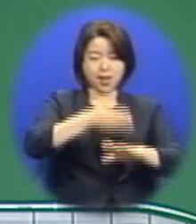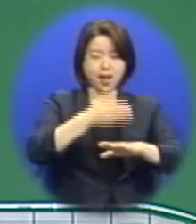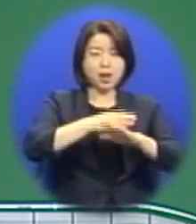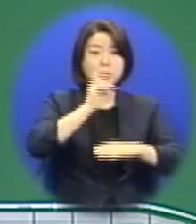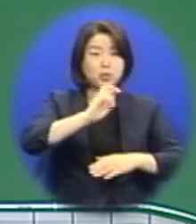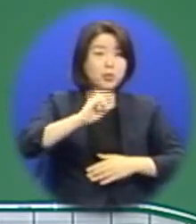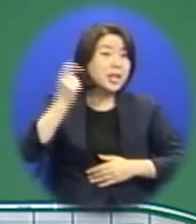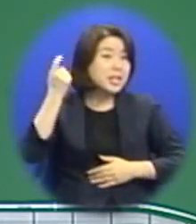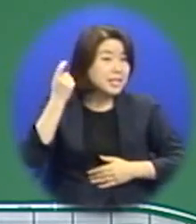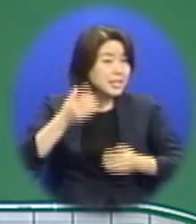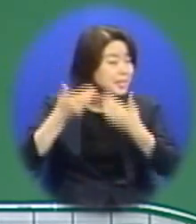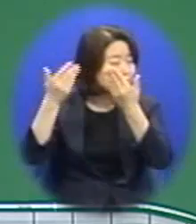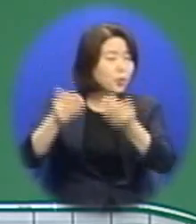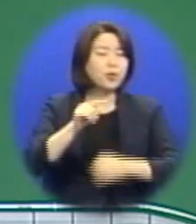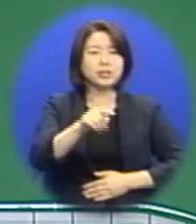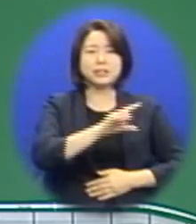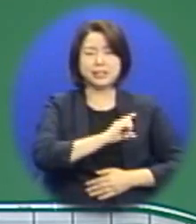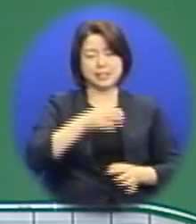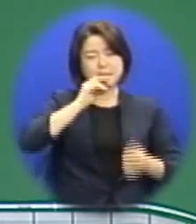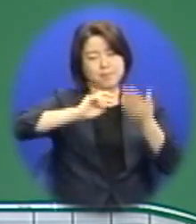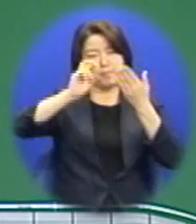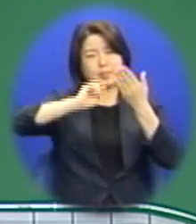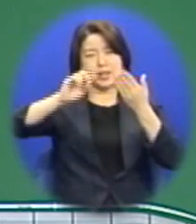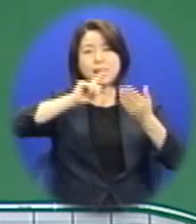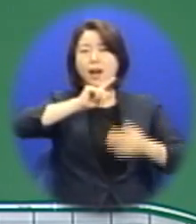드리며 그 이름을 찬양하여라.